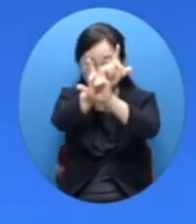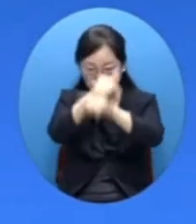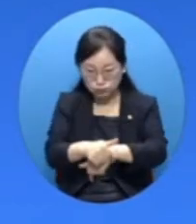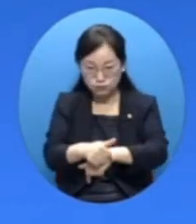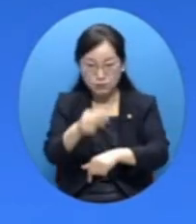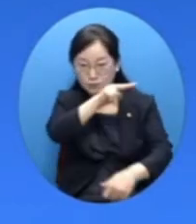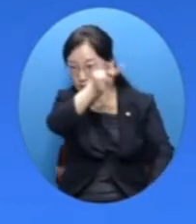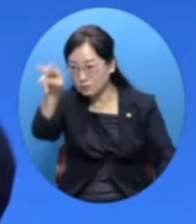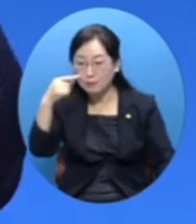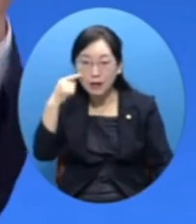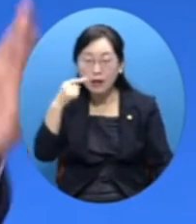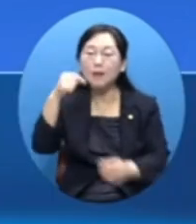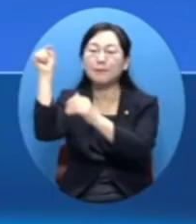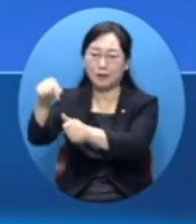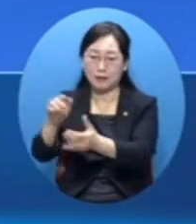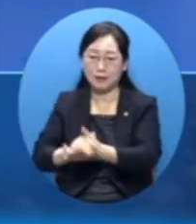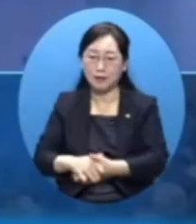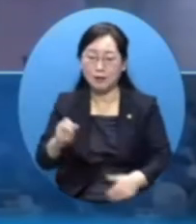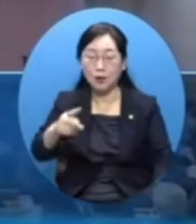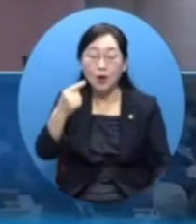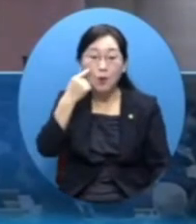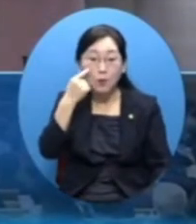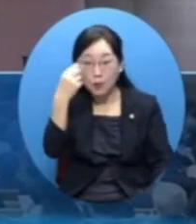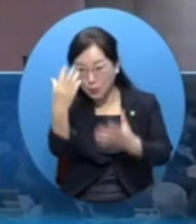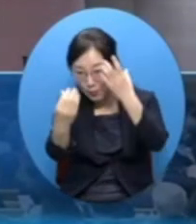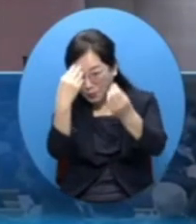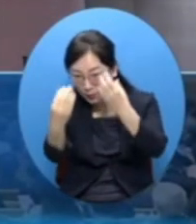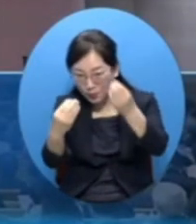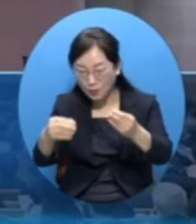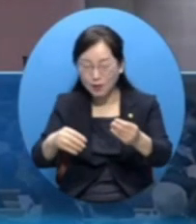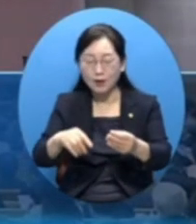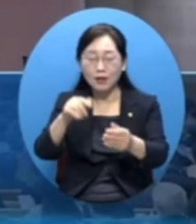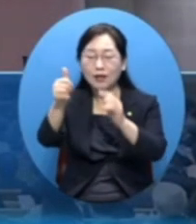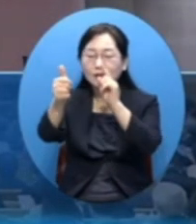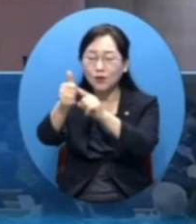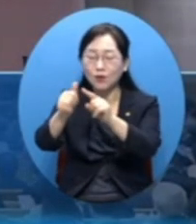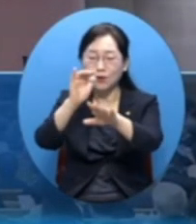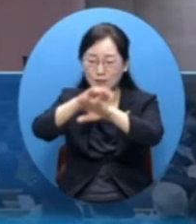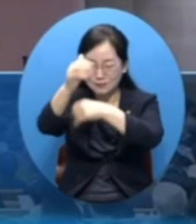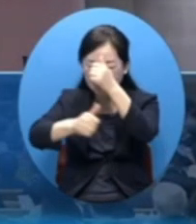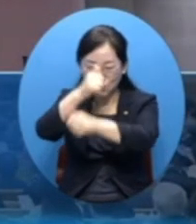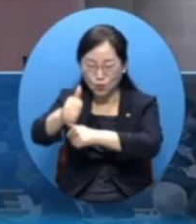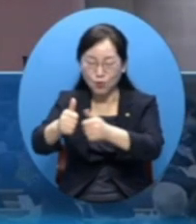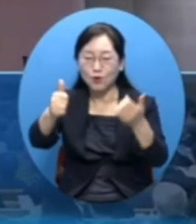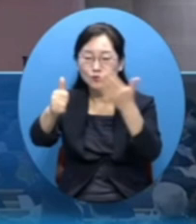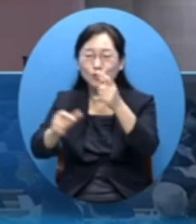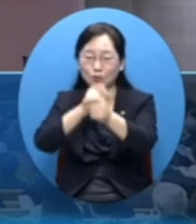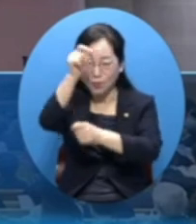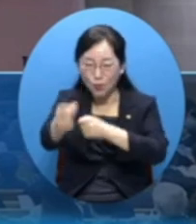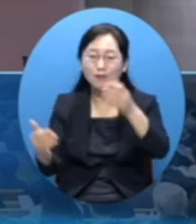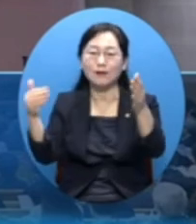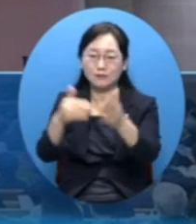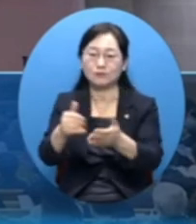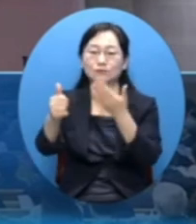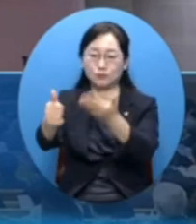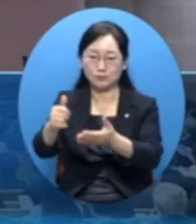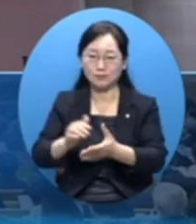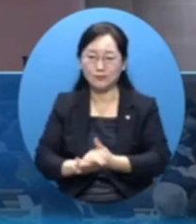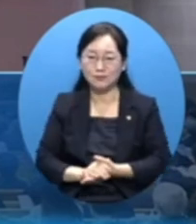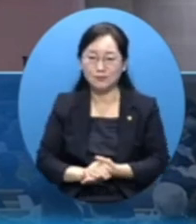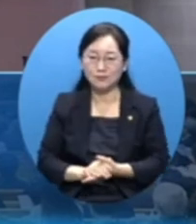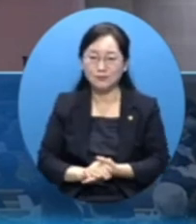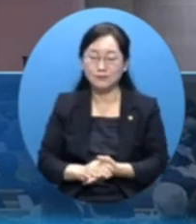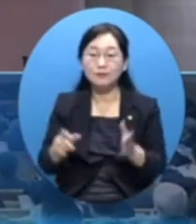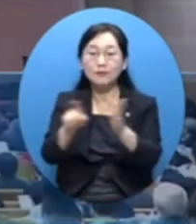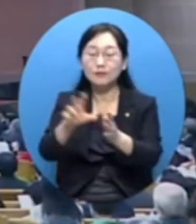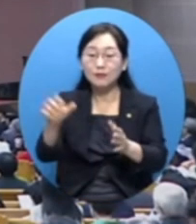말씀하십니다 15절에 보이는 땅을 내가 너와 내 자손에게 주리니 영원히 이르리라